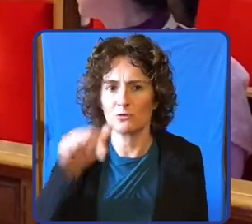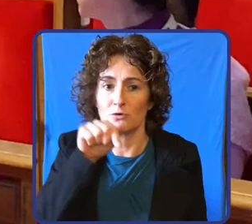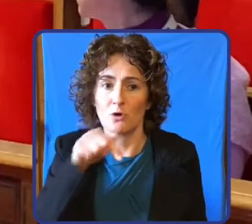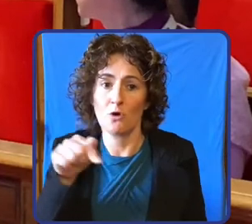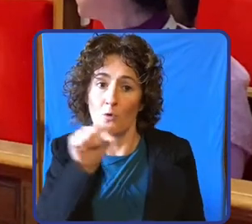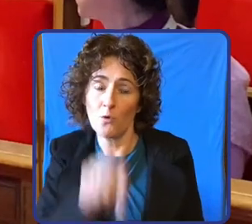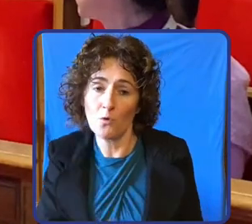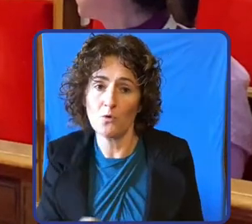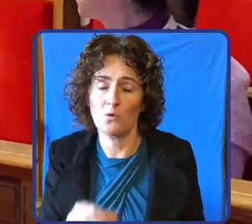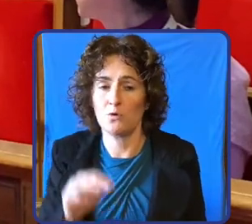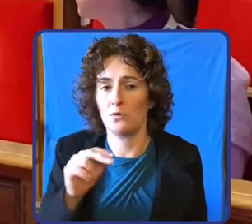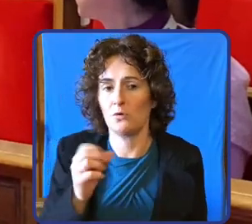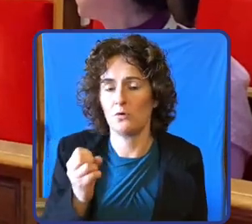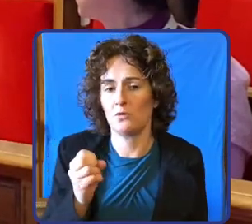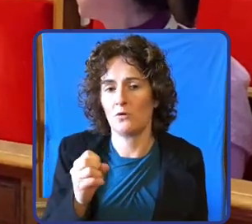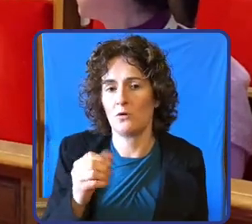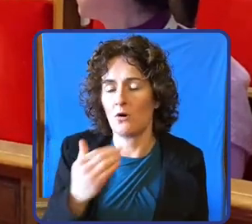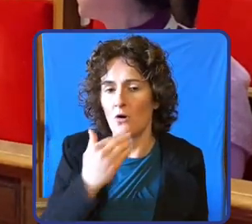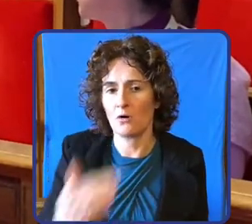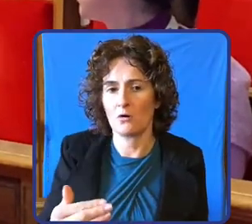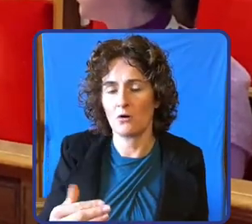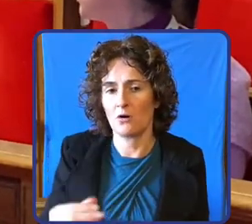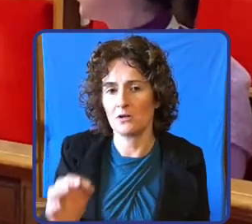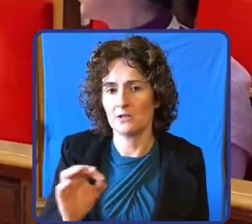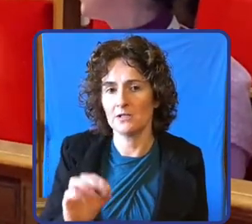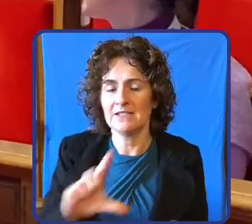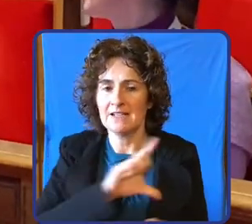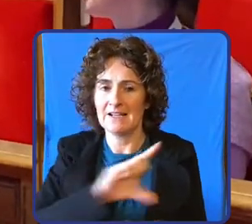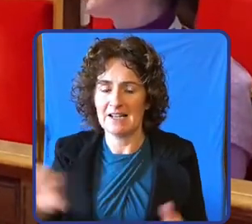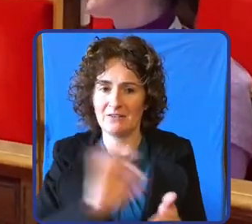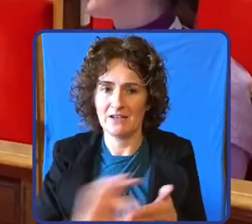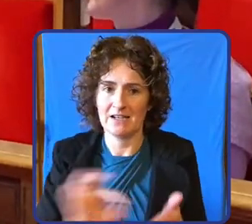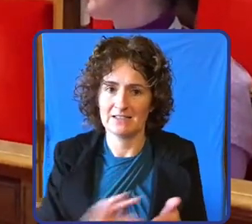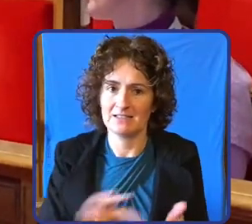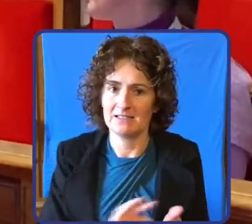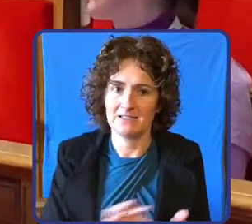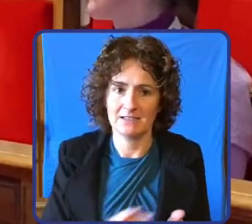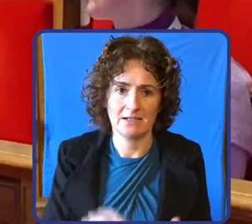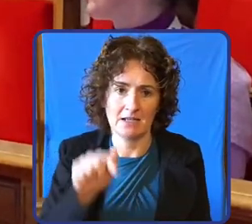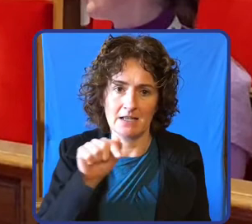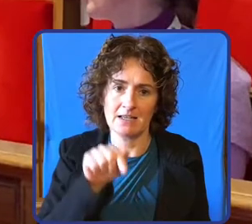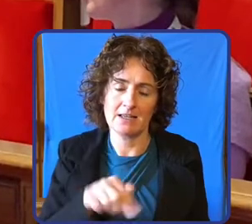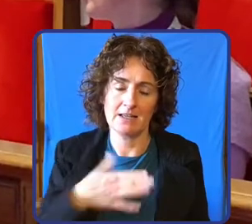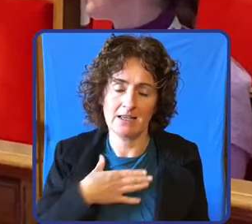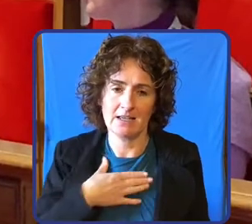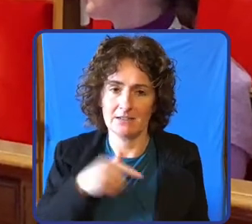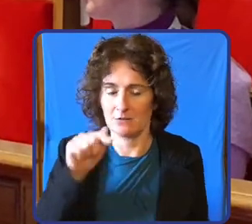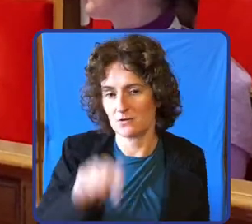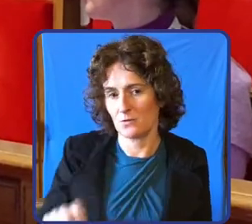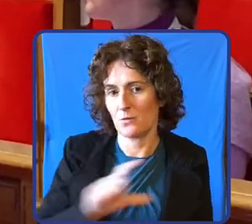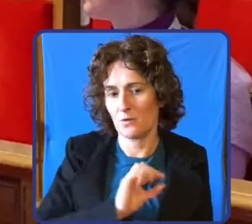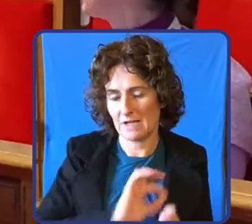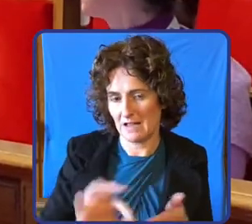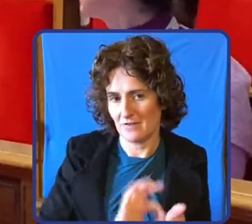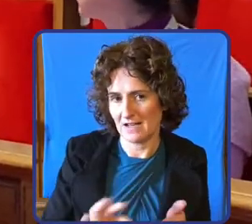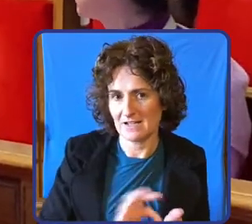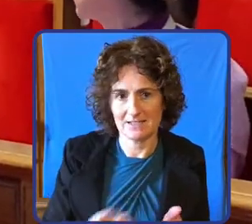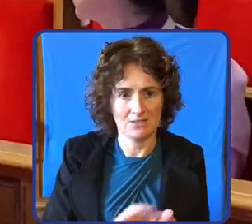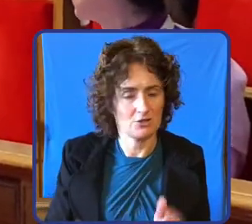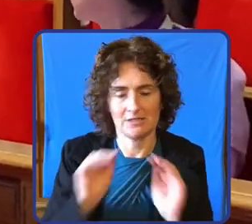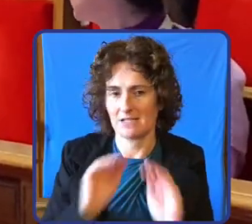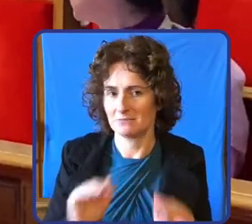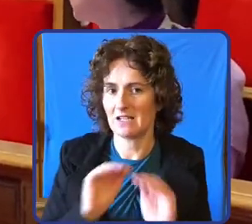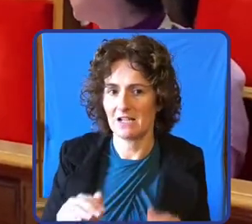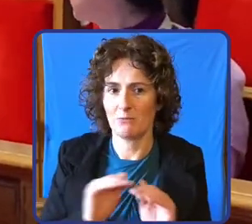hogy nekem az ő levelezésébe se postás nem vagyok, se senki, hogy én az ő levelezését támogassam. Másrészt, már elmondtuk itt